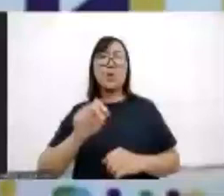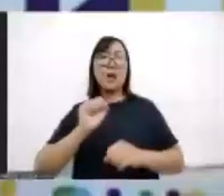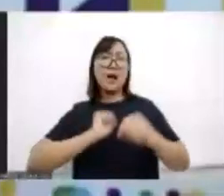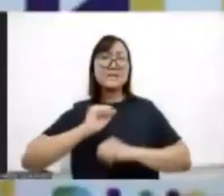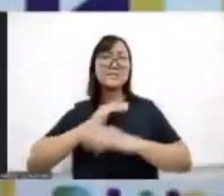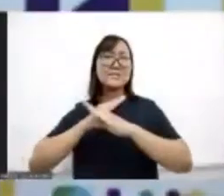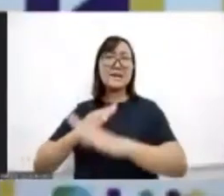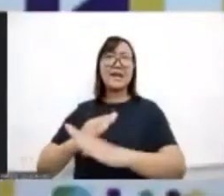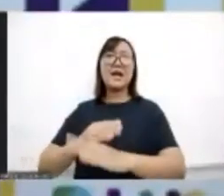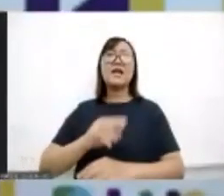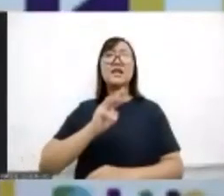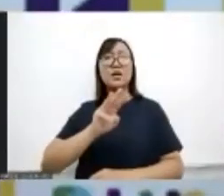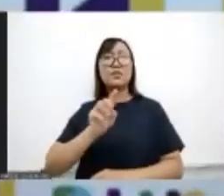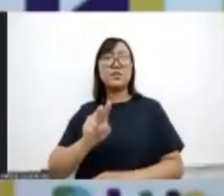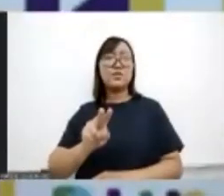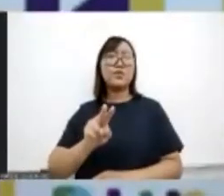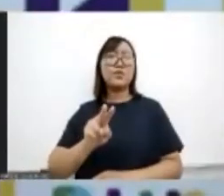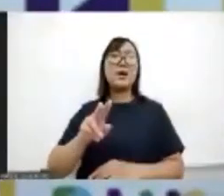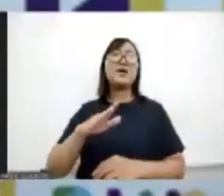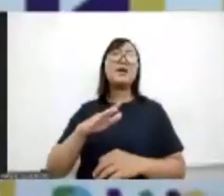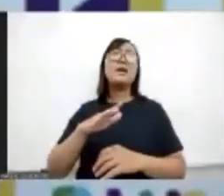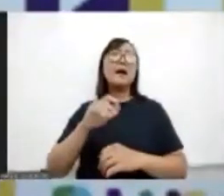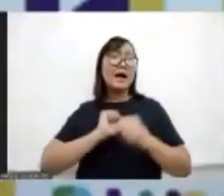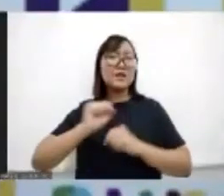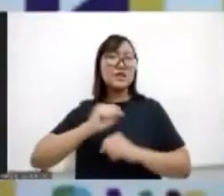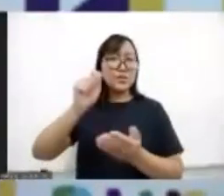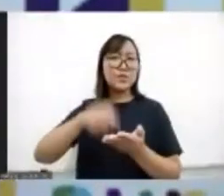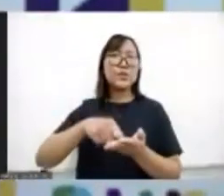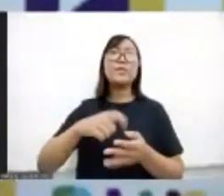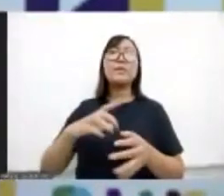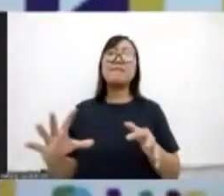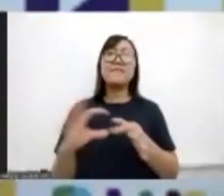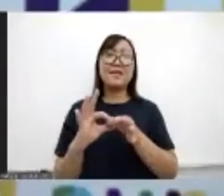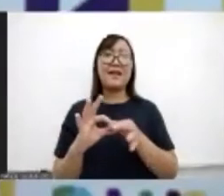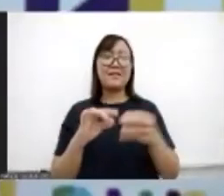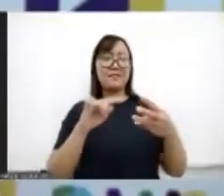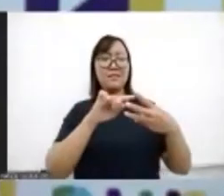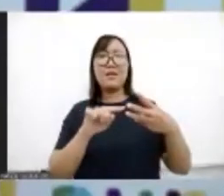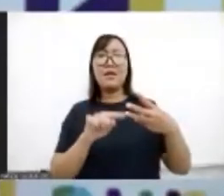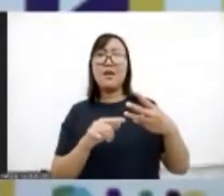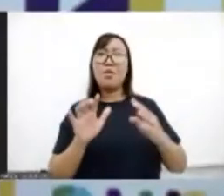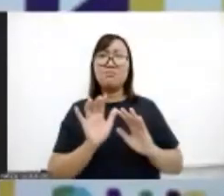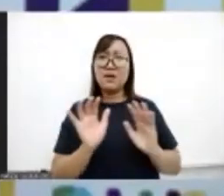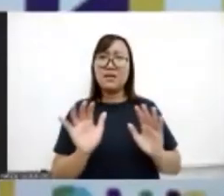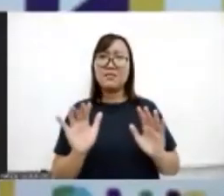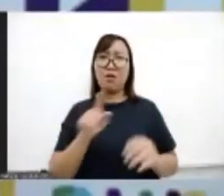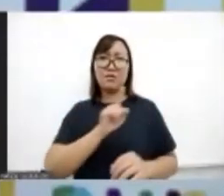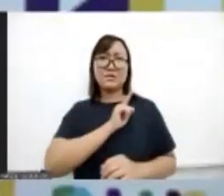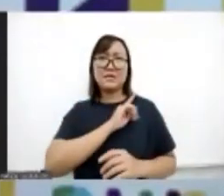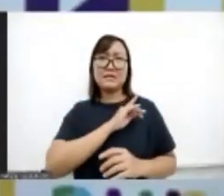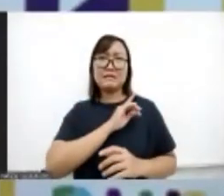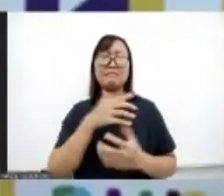penegakan hukum 15 aksi kemitraan banyak banget ya badannya kalau dikerjain sendiri Wow berat kita tidak mungkin